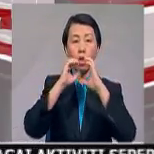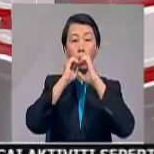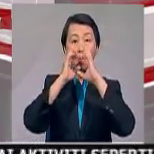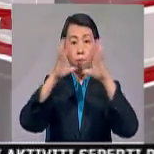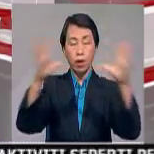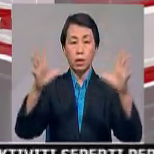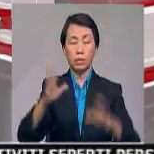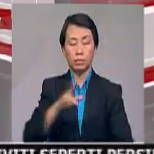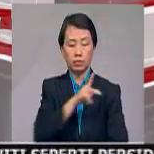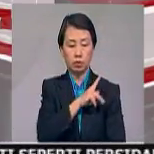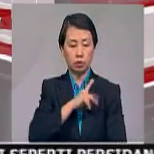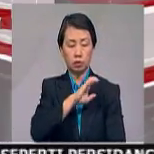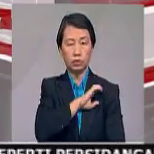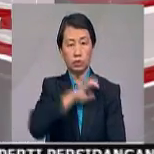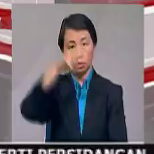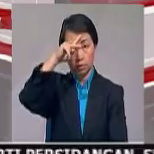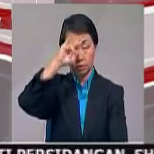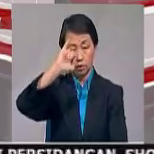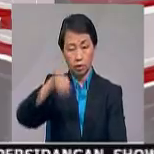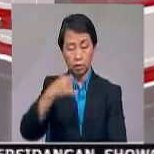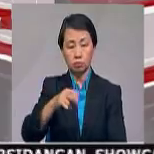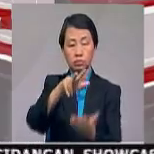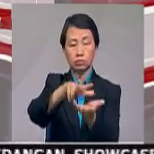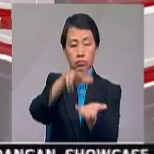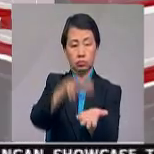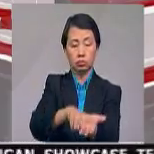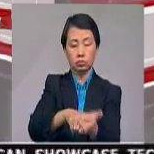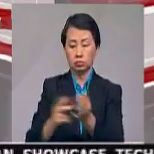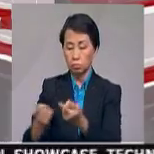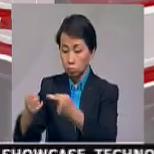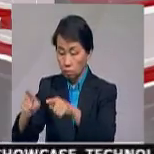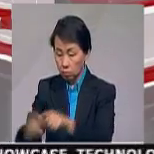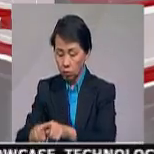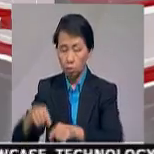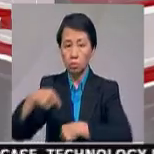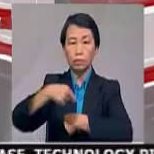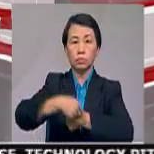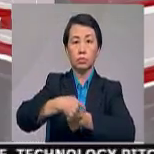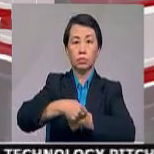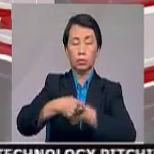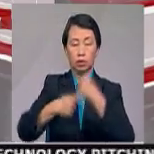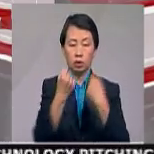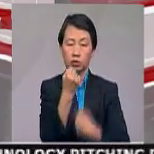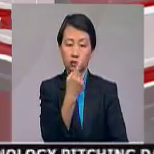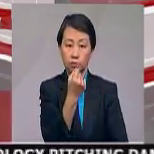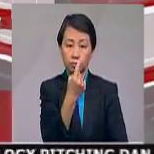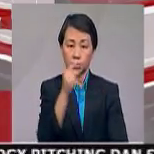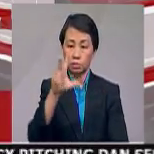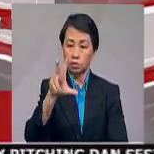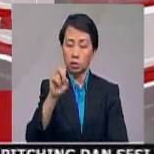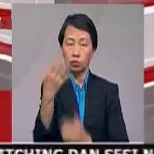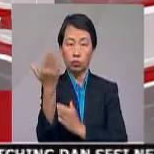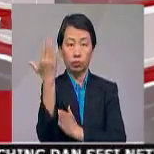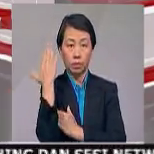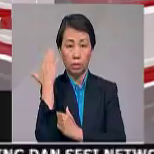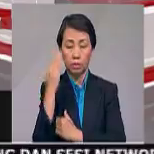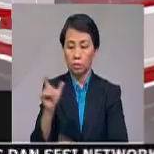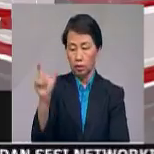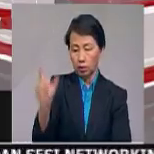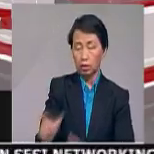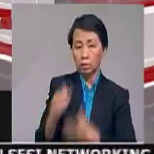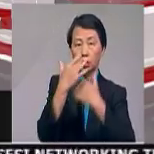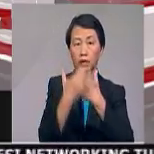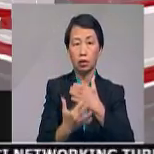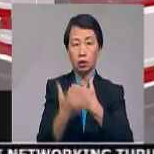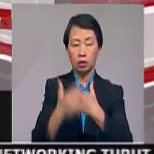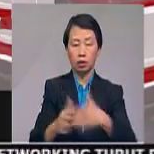Polis Putrajaya ACP Rosli Hassan mengesahkan kejadian berlaku kira-kira pukul 11.30 pagi. Mangsa yang cedera